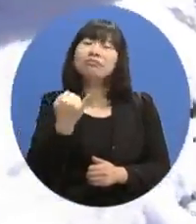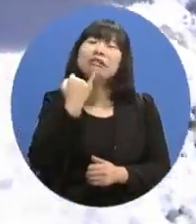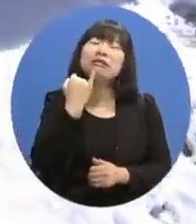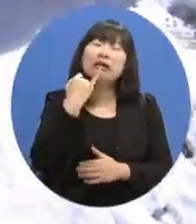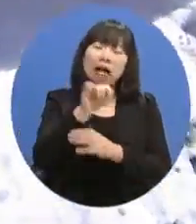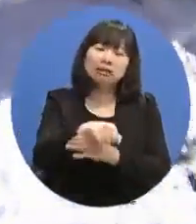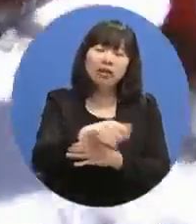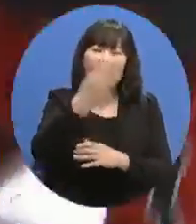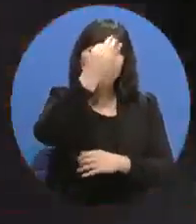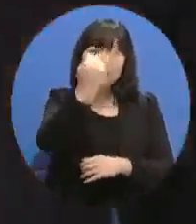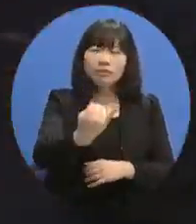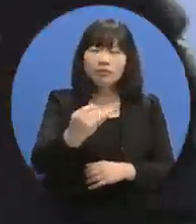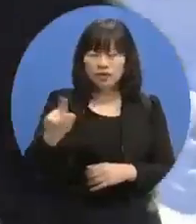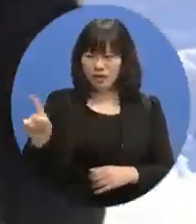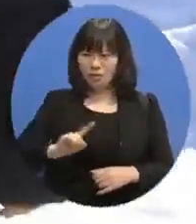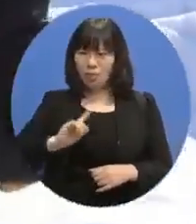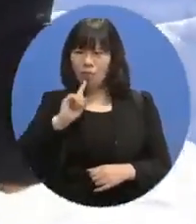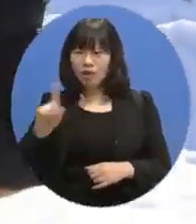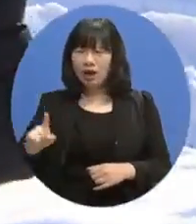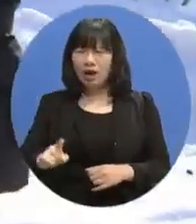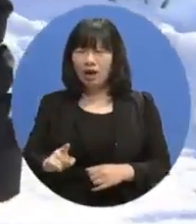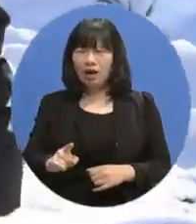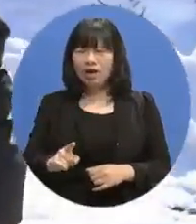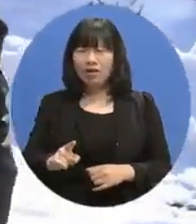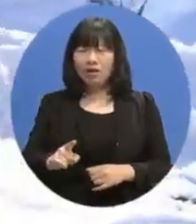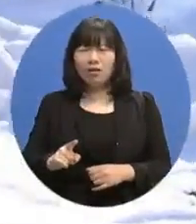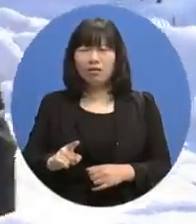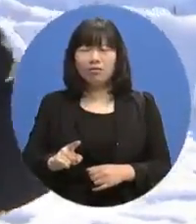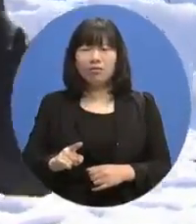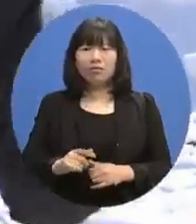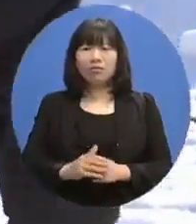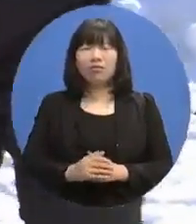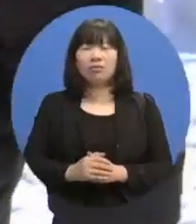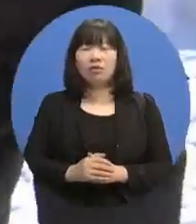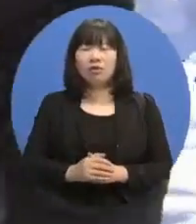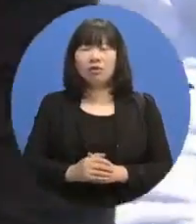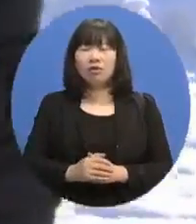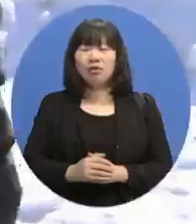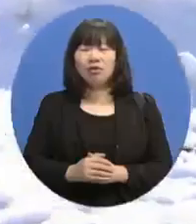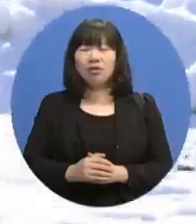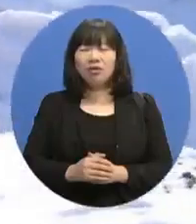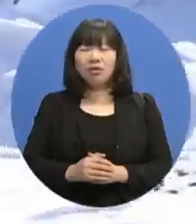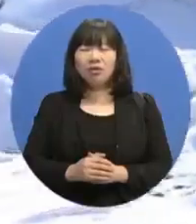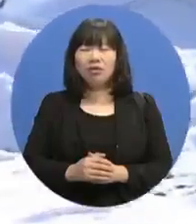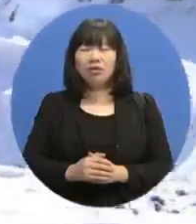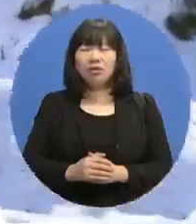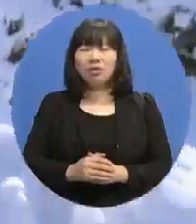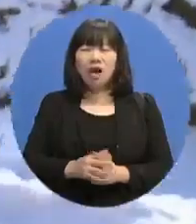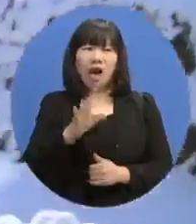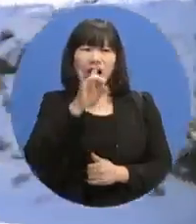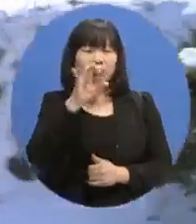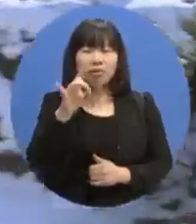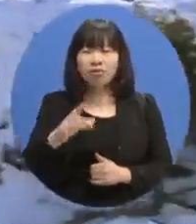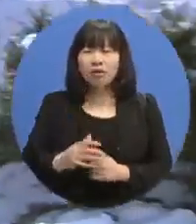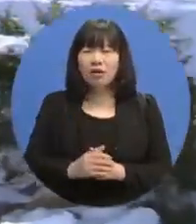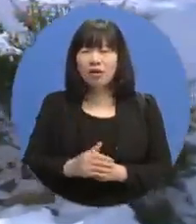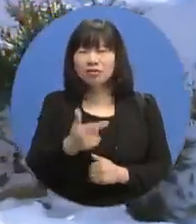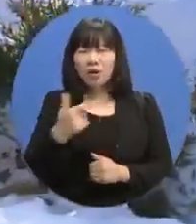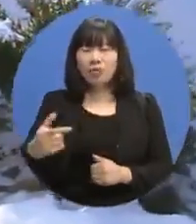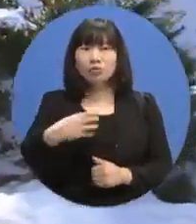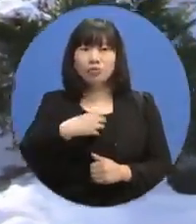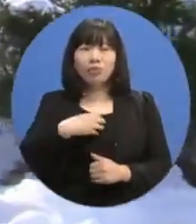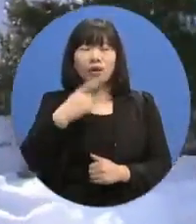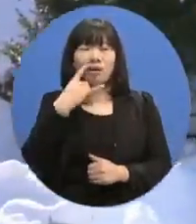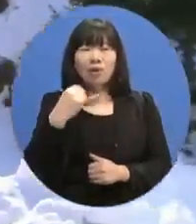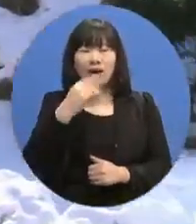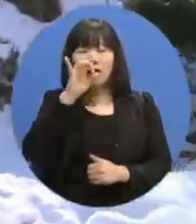할머니. 이게 뭐야. 어지간해야 노리지. 한번 해봐. 아이고, 호박 좀 좀. 안 돼, 안 돼. 너무 위험해.